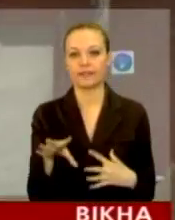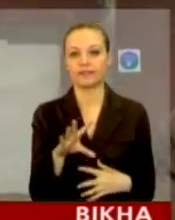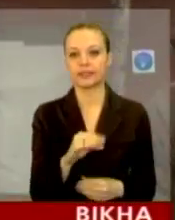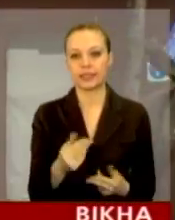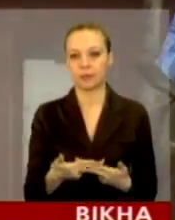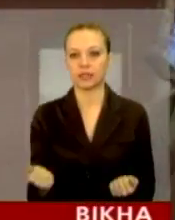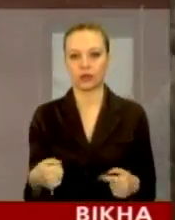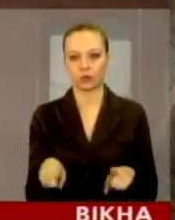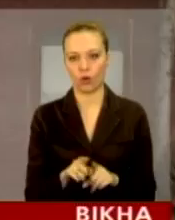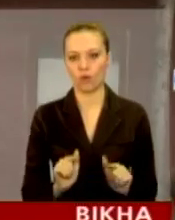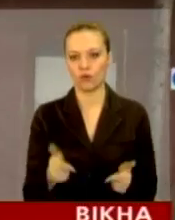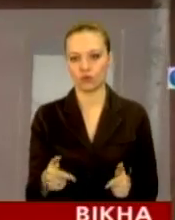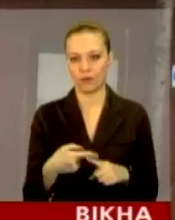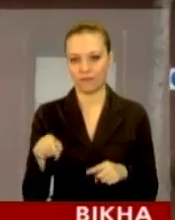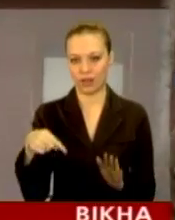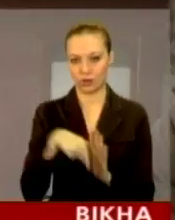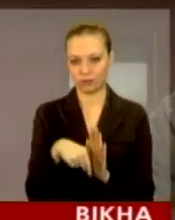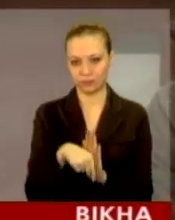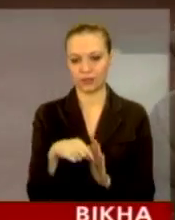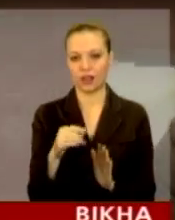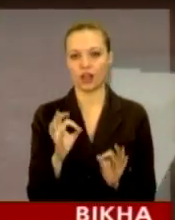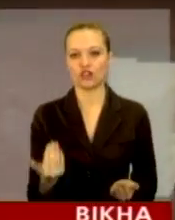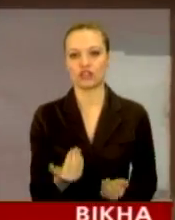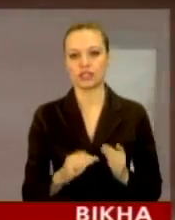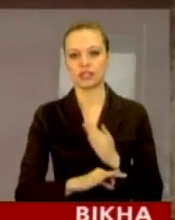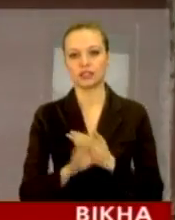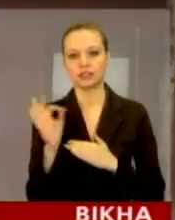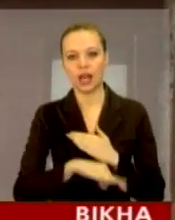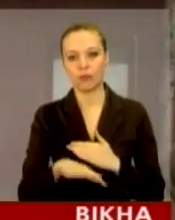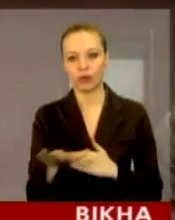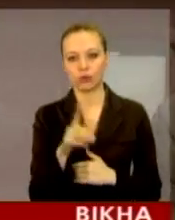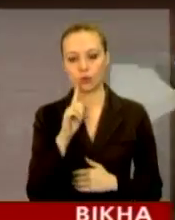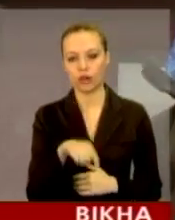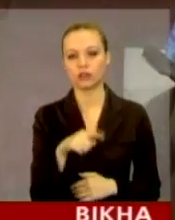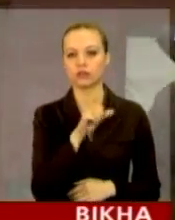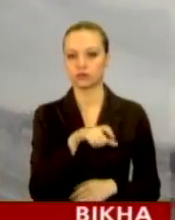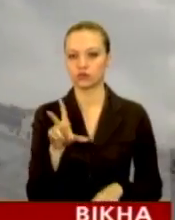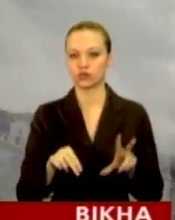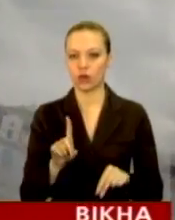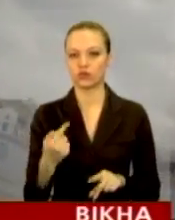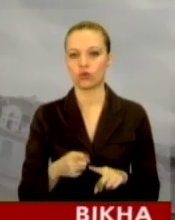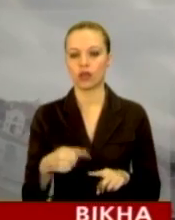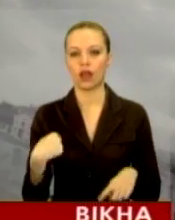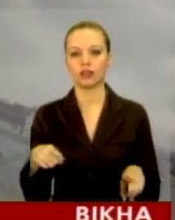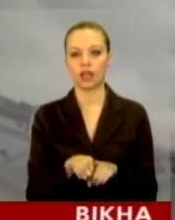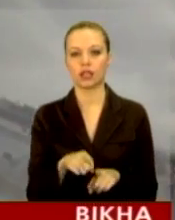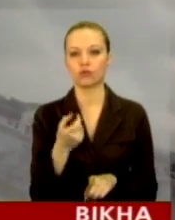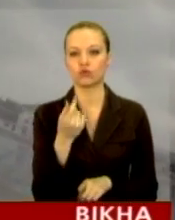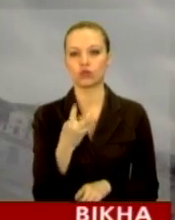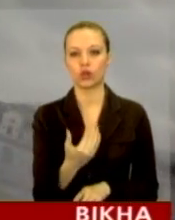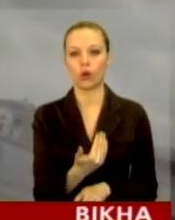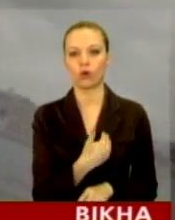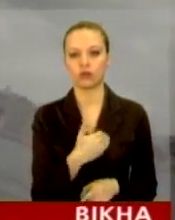не все признают этот поступок в данном контексте, особенно жители западной части Украины. Они считают, что я таким образом чуть ли не